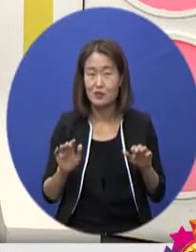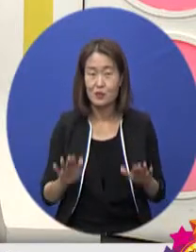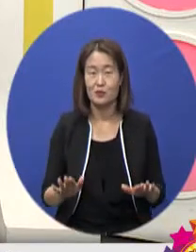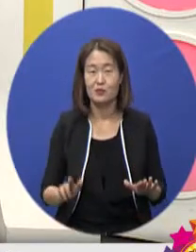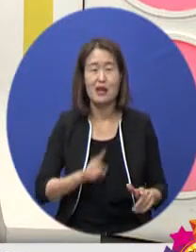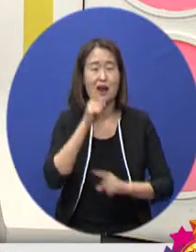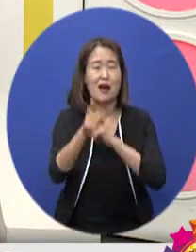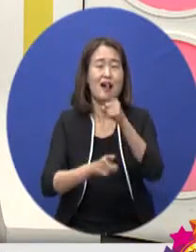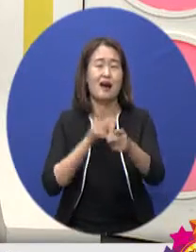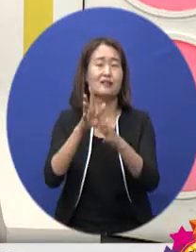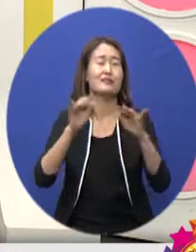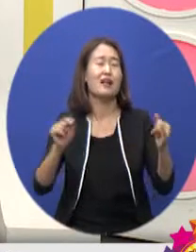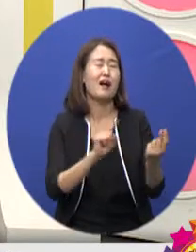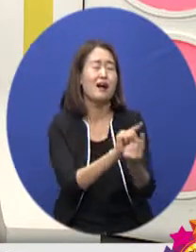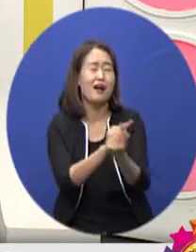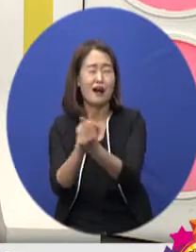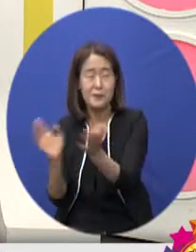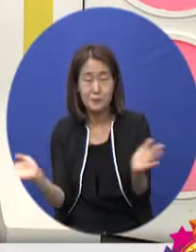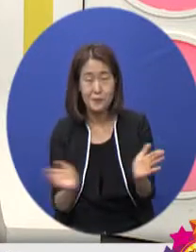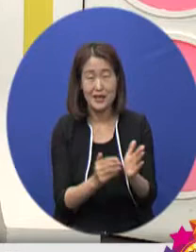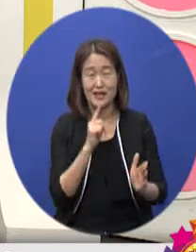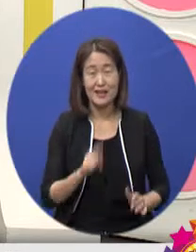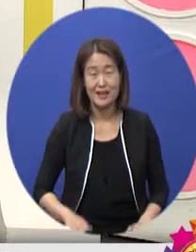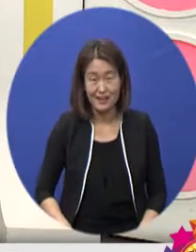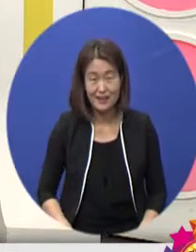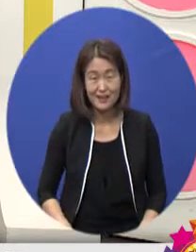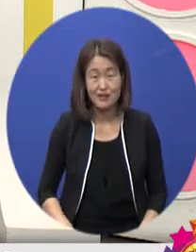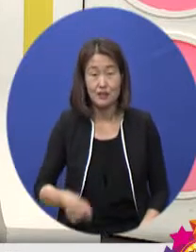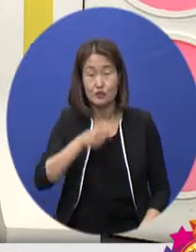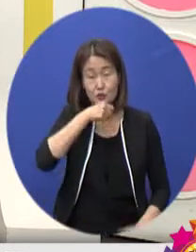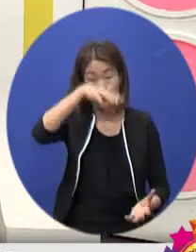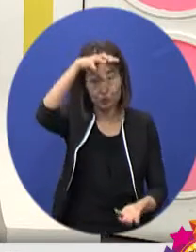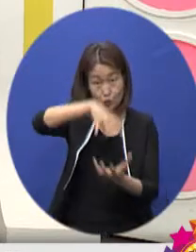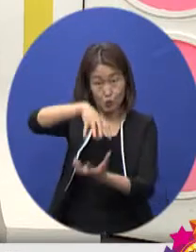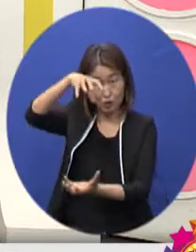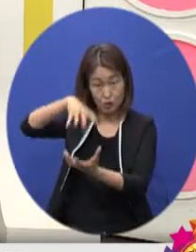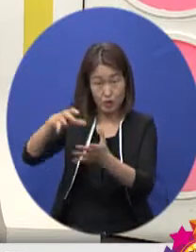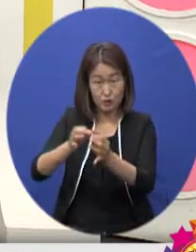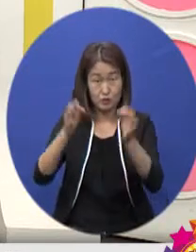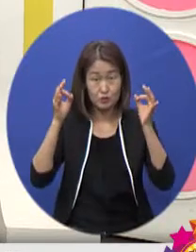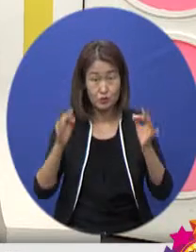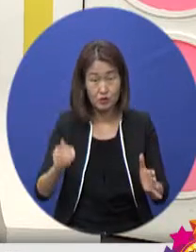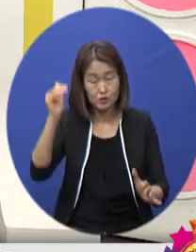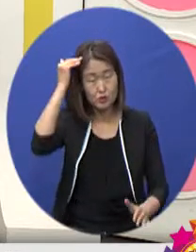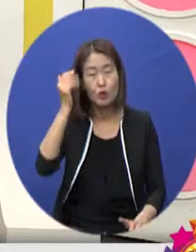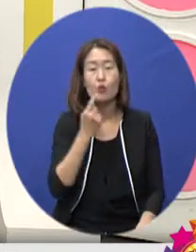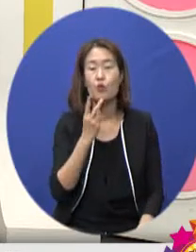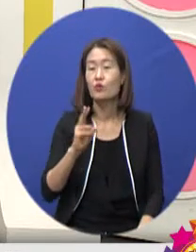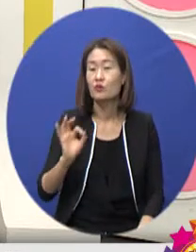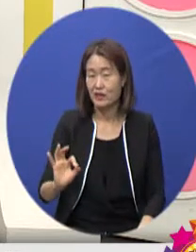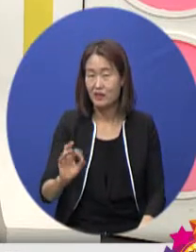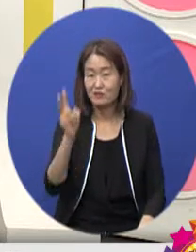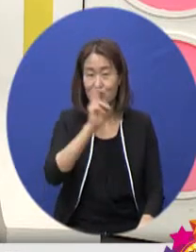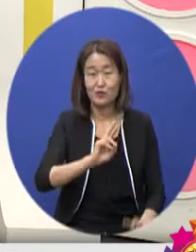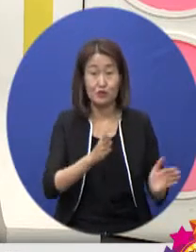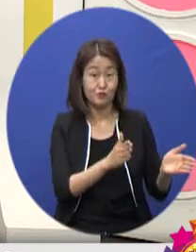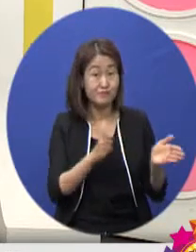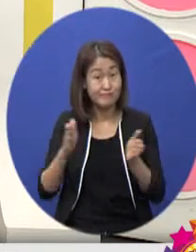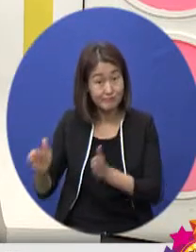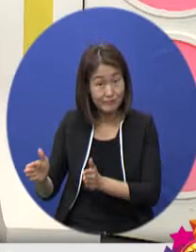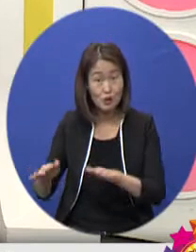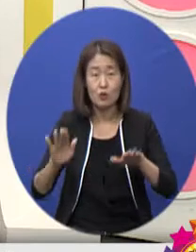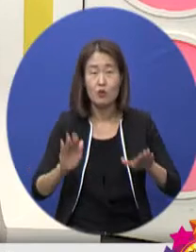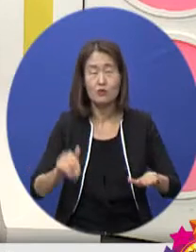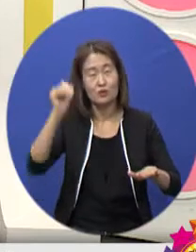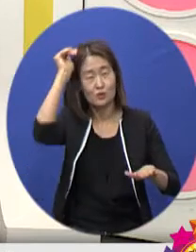오늘 참가자분들을 다 만나봤어요. 네. 잠깐 이렇게 점수를 집계하는 동안 정호양 씨의 뮤직비디오를 준비해봤는데